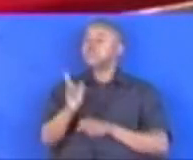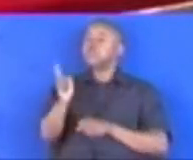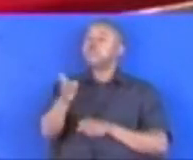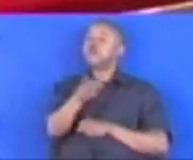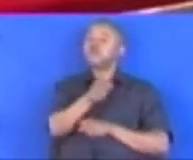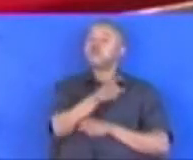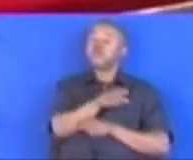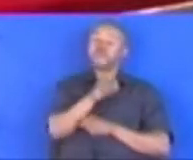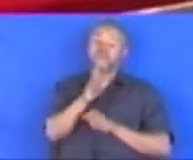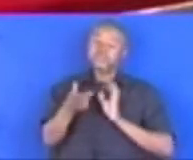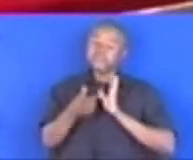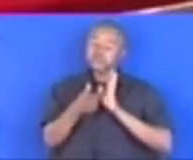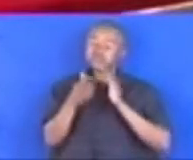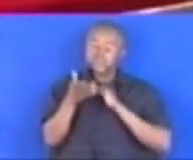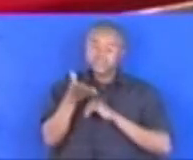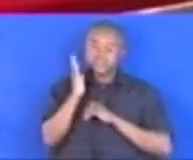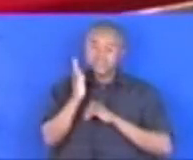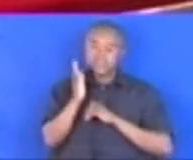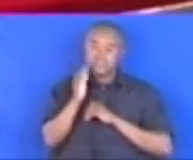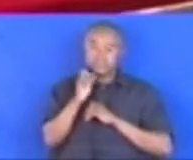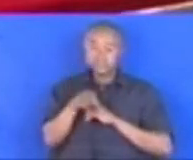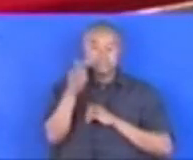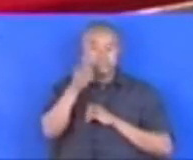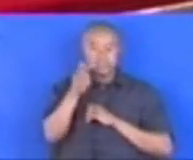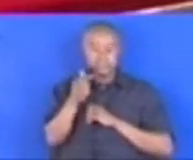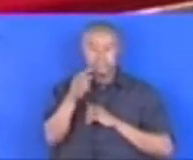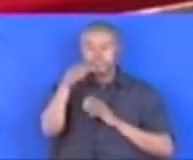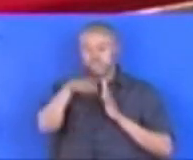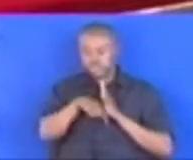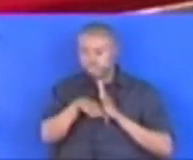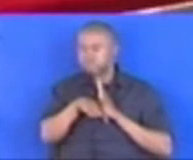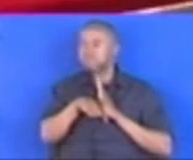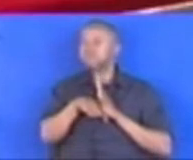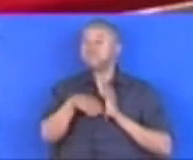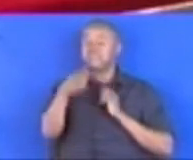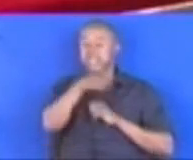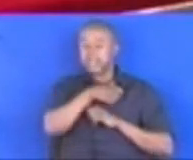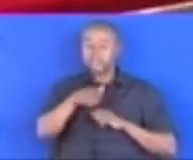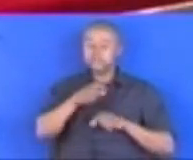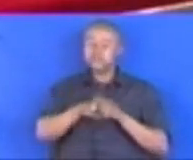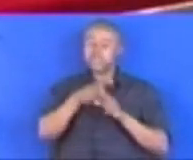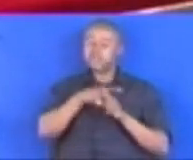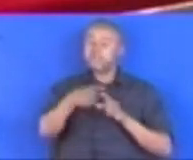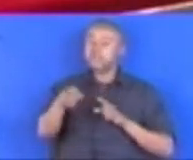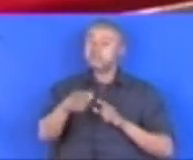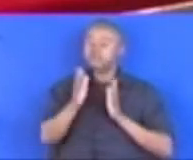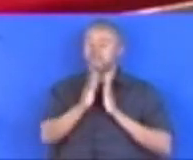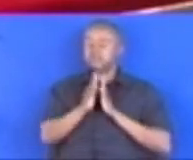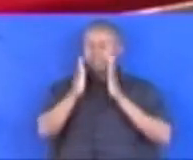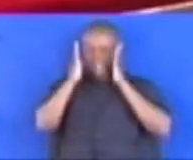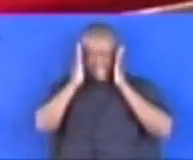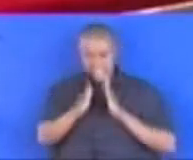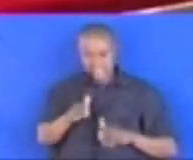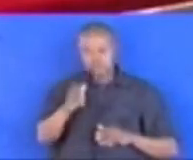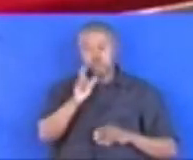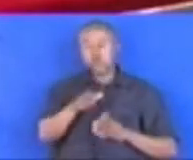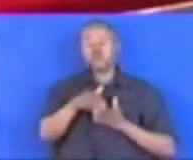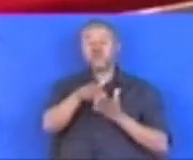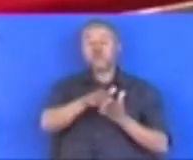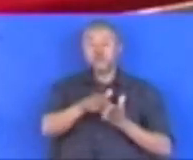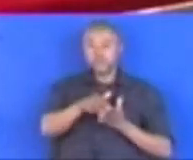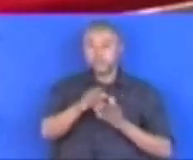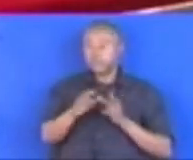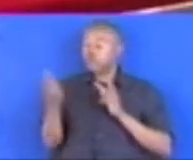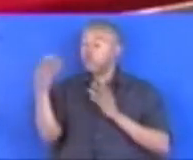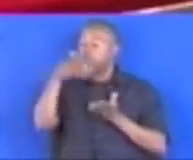hii inaonyesha kwamba serikali ya Tanzania chini ya uongozi wa Rais Samia Suluhu Hassan inajali wanyonge, inahakikisha kwamba